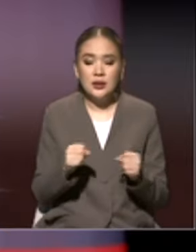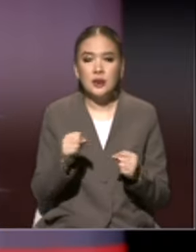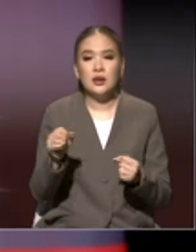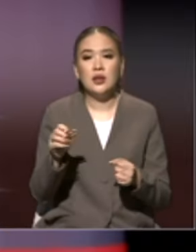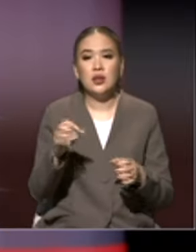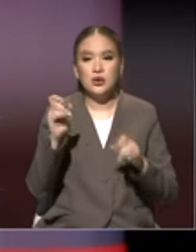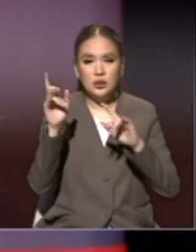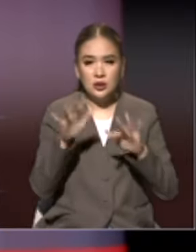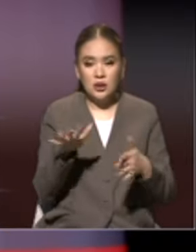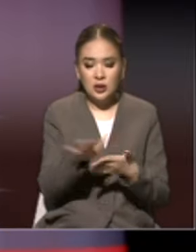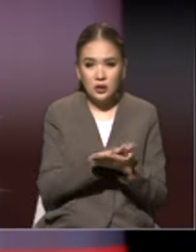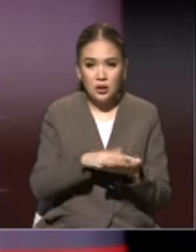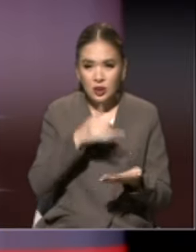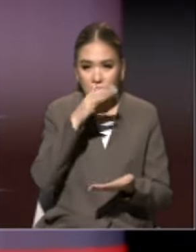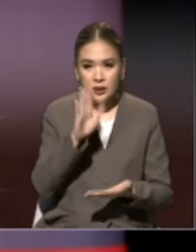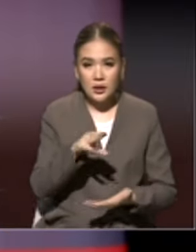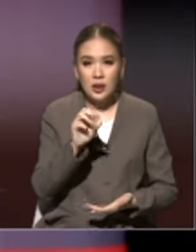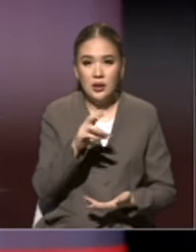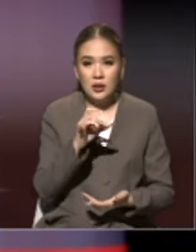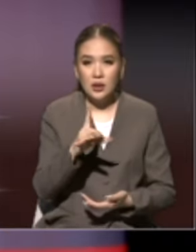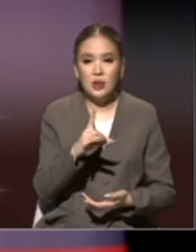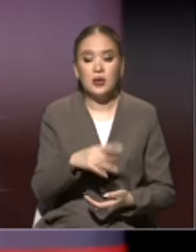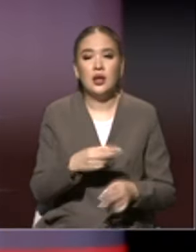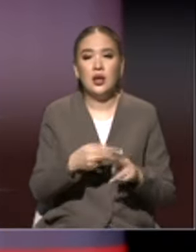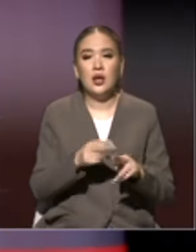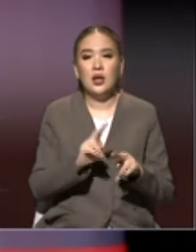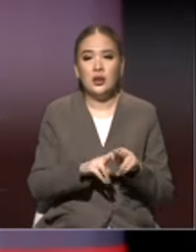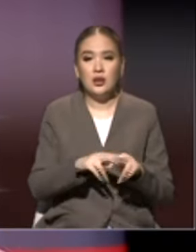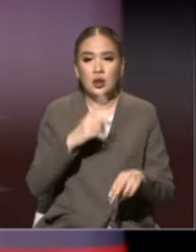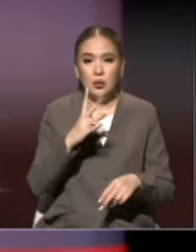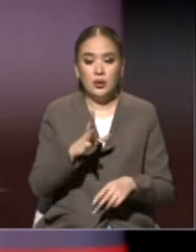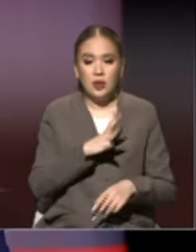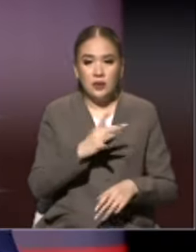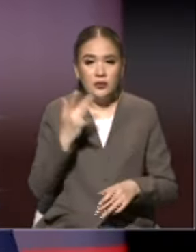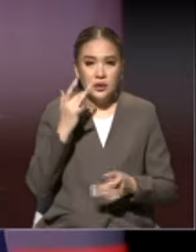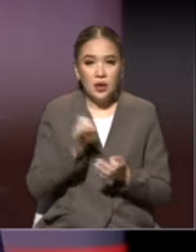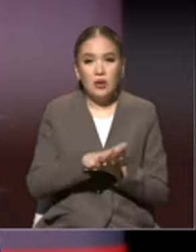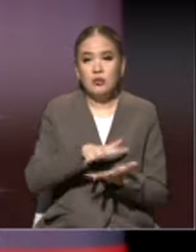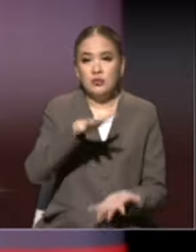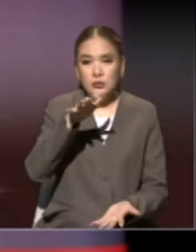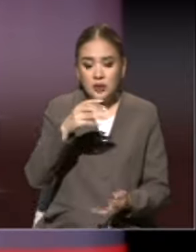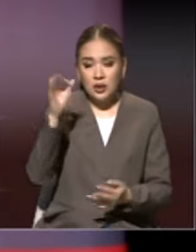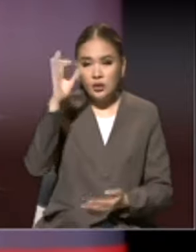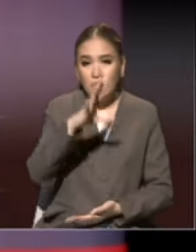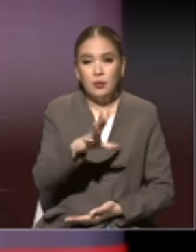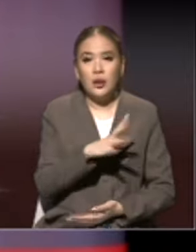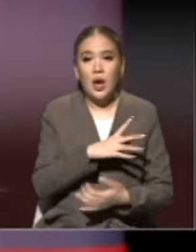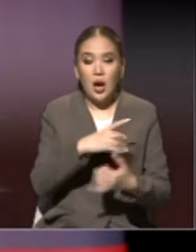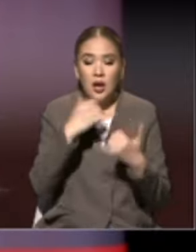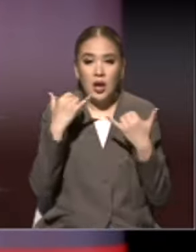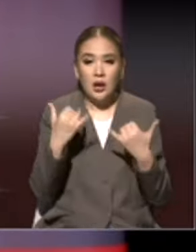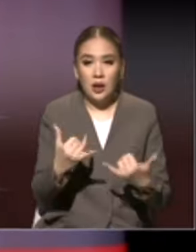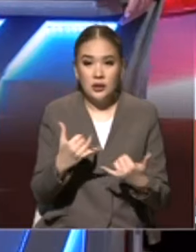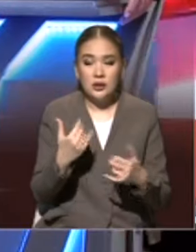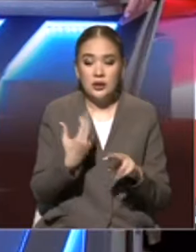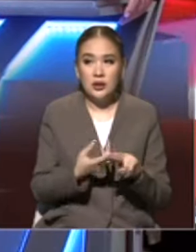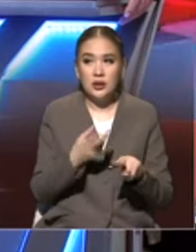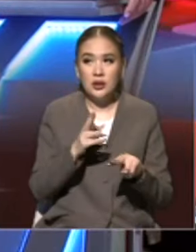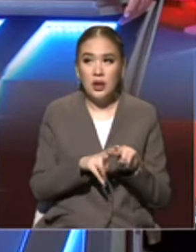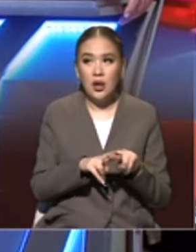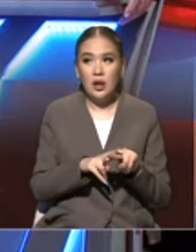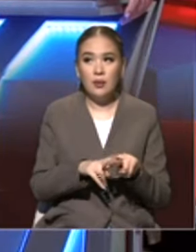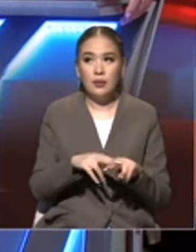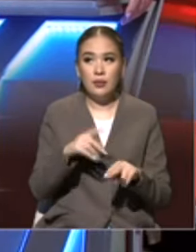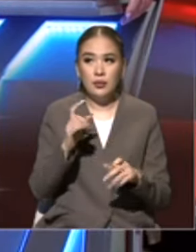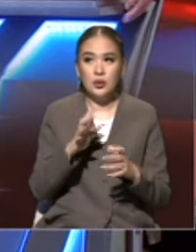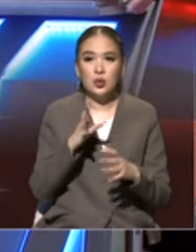өткізе алмайды, соның арқасында жолдарымыз тазаланбайды, қардың астында қалды дейді. Қазір біз бір көзден сатып алу ауылдық әкімдерге